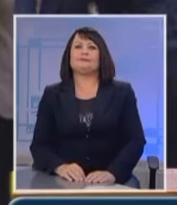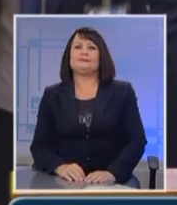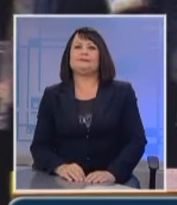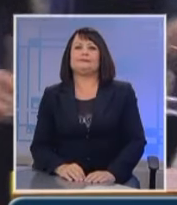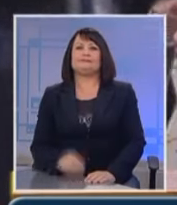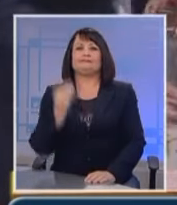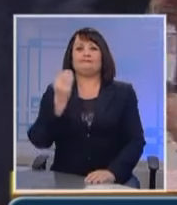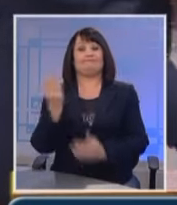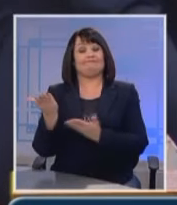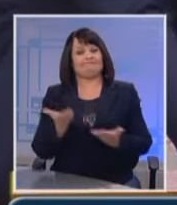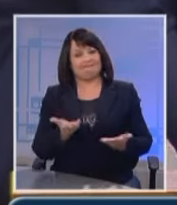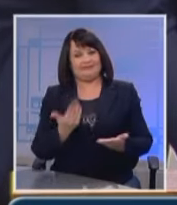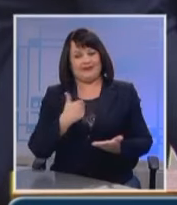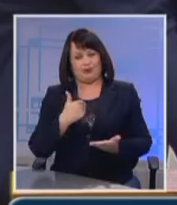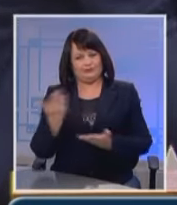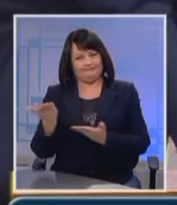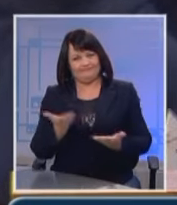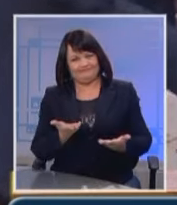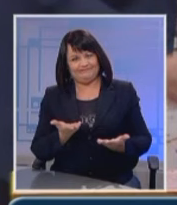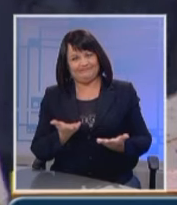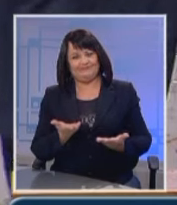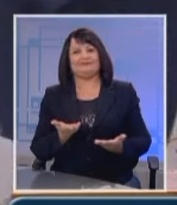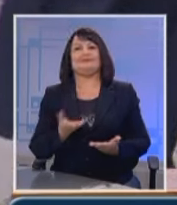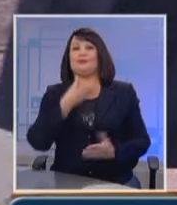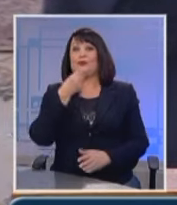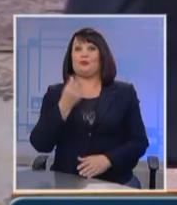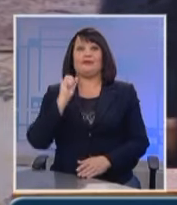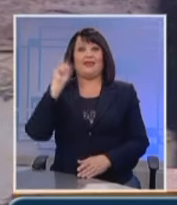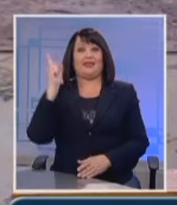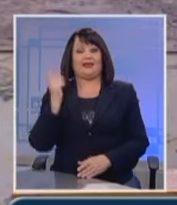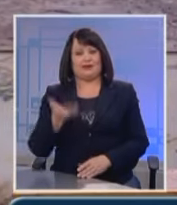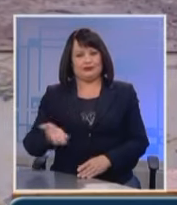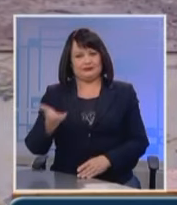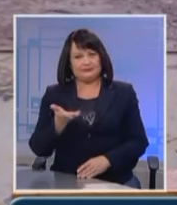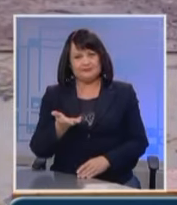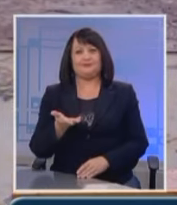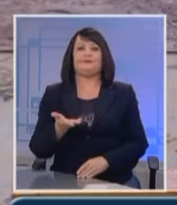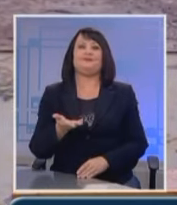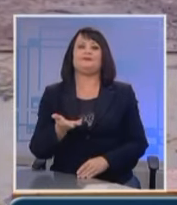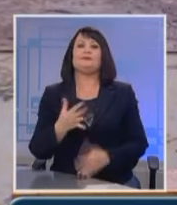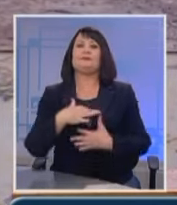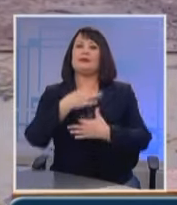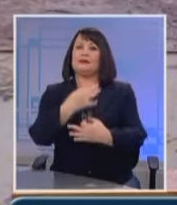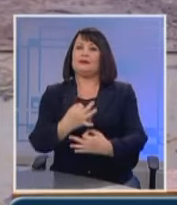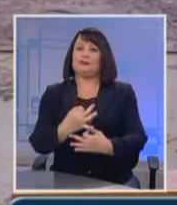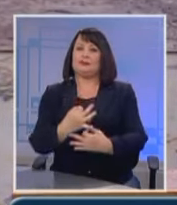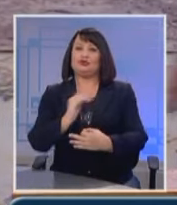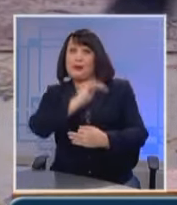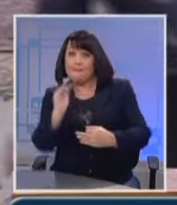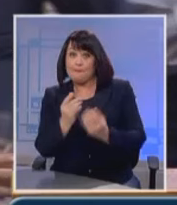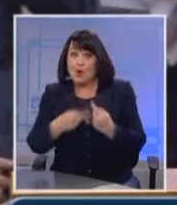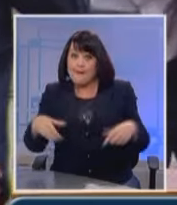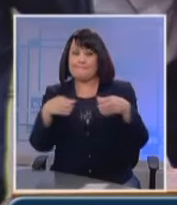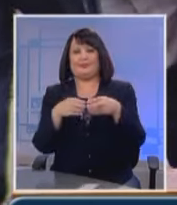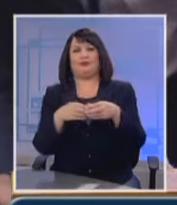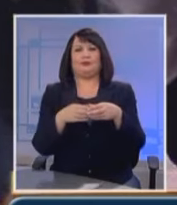σας καλωσορίζω και εγώ στην όμορφη αυτή εκδήλωση εκ μέρους της